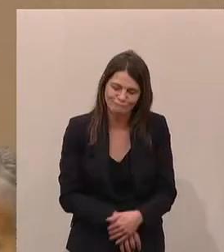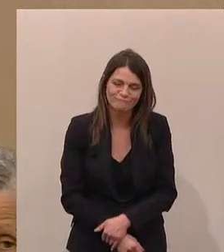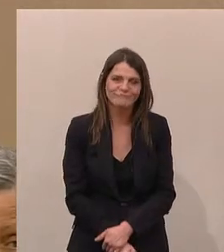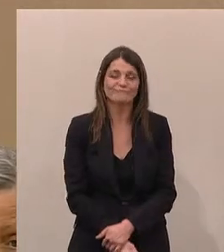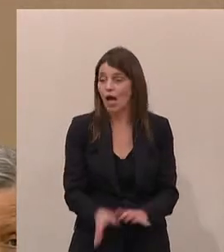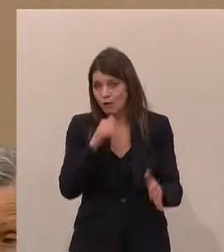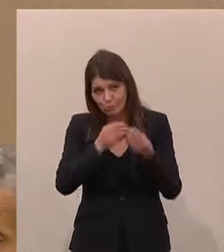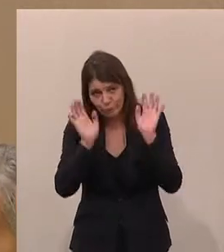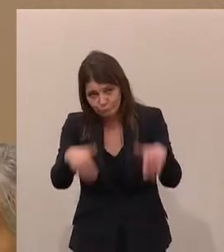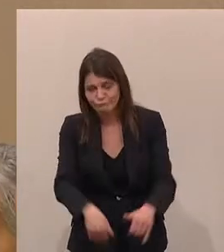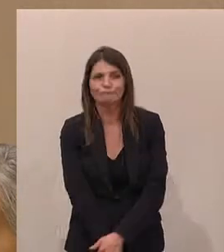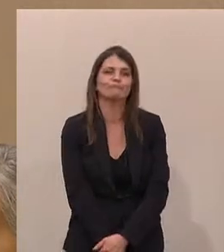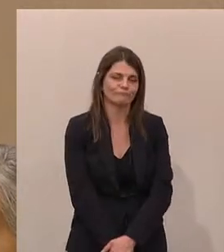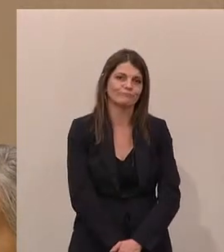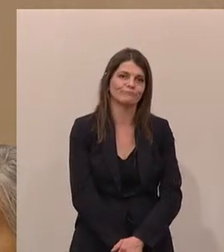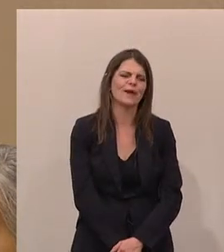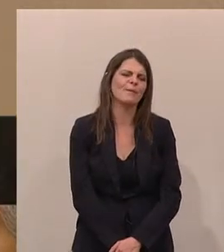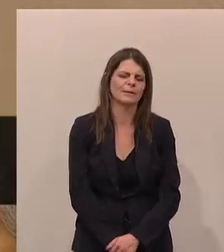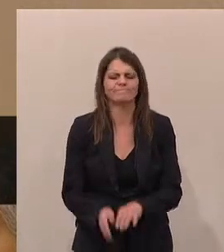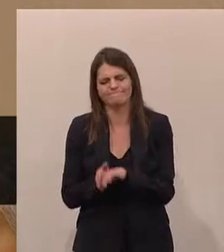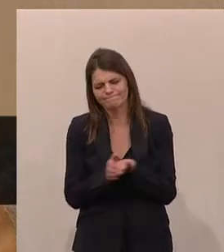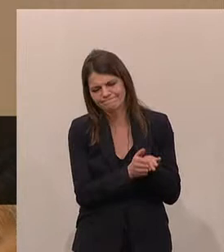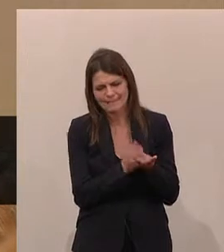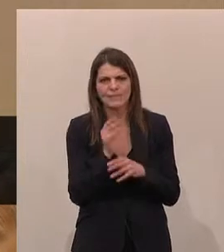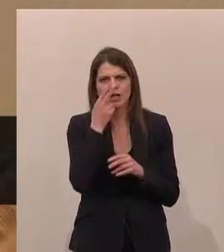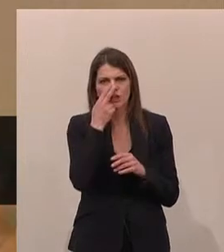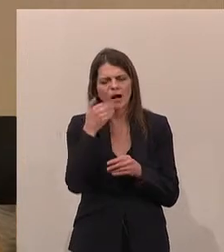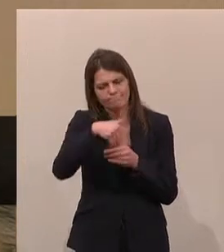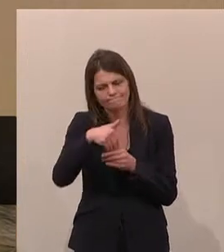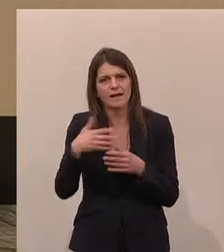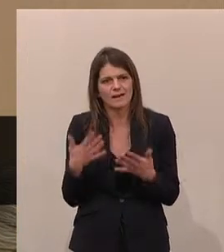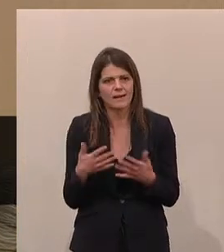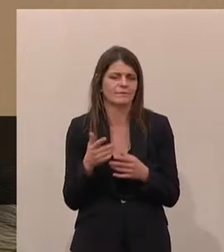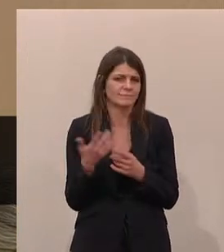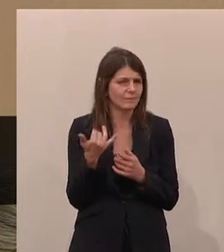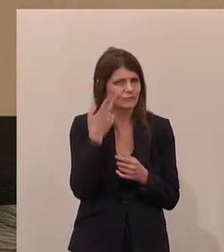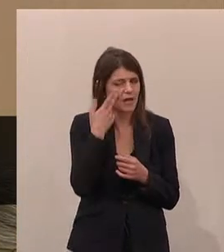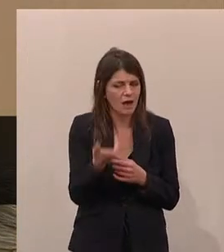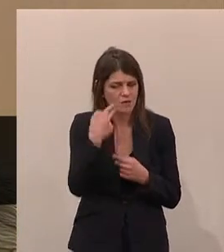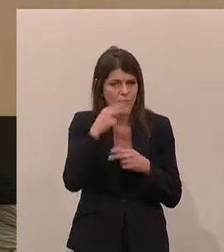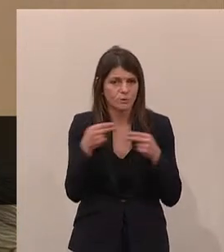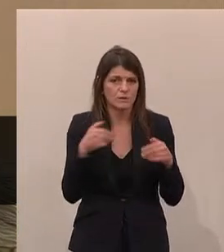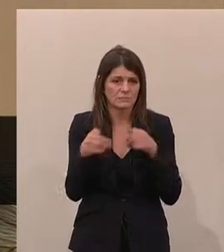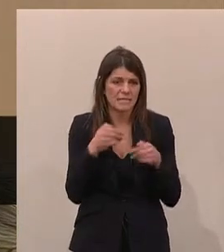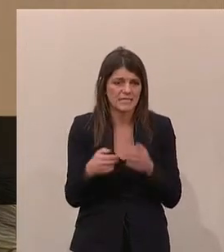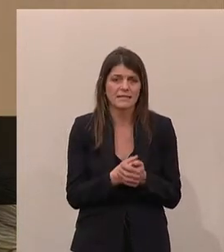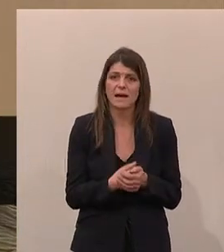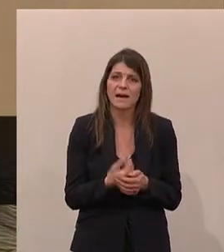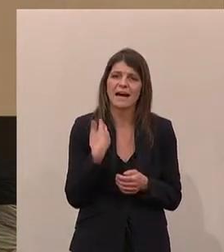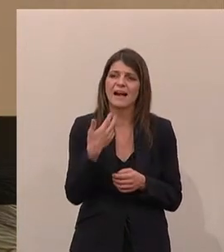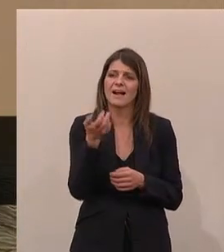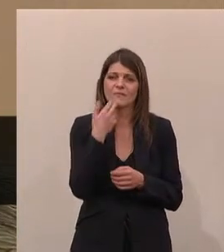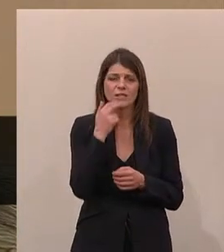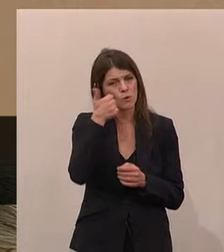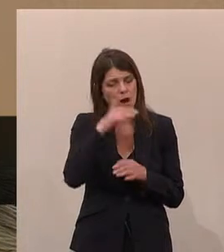Kein Problem. Aber kommen wir mal zur Sache und zum Grundsätzlichen, Herr Bundesminister, bevor ich versuche, mit Ihnen